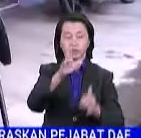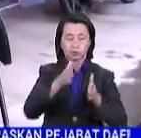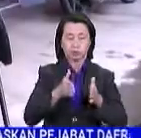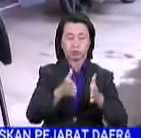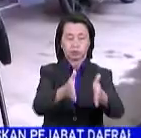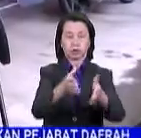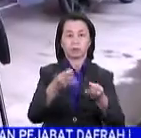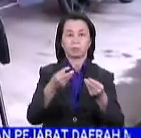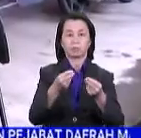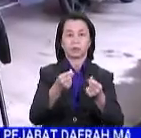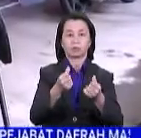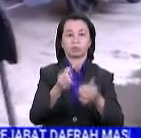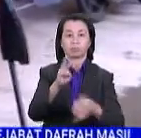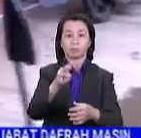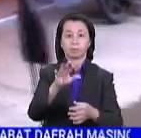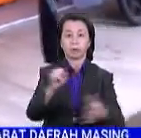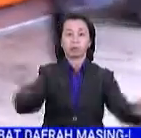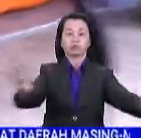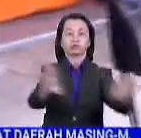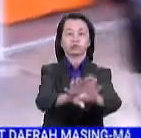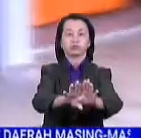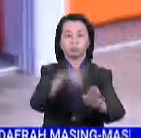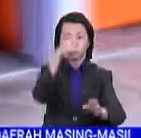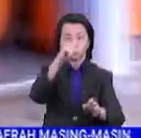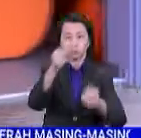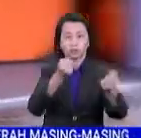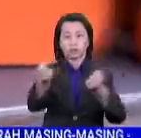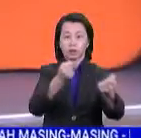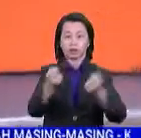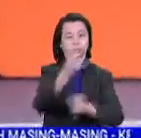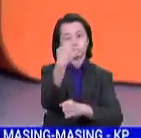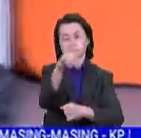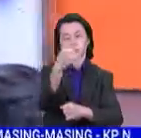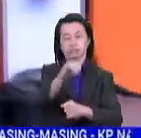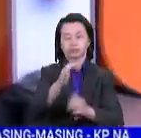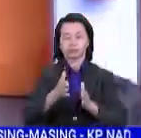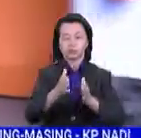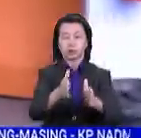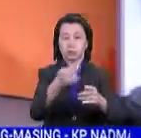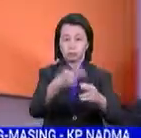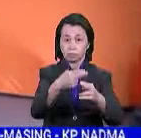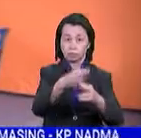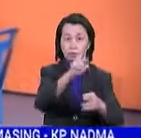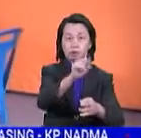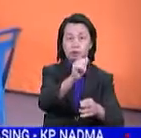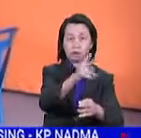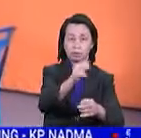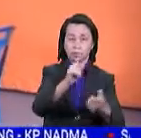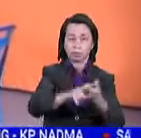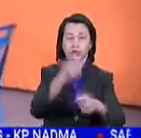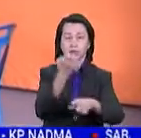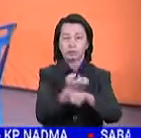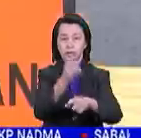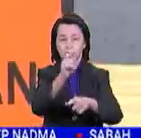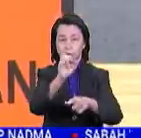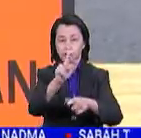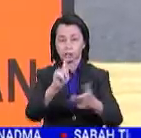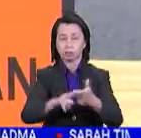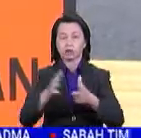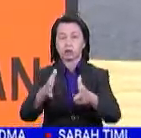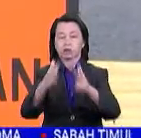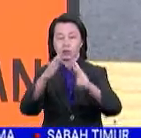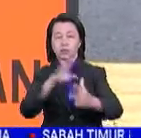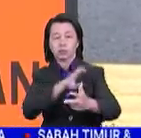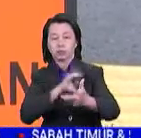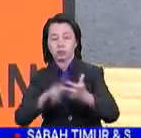Pasir Mas masih ditutup kepada semua kenderaan. Jalan terlibat, Jalan Bengkalan Rakit, Batu Karang, Jalan Balai Polis